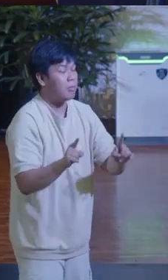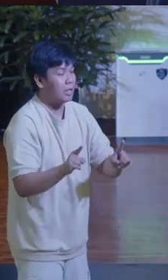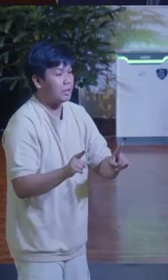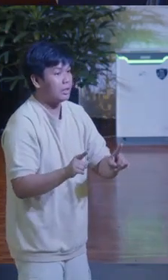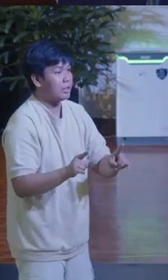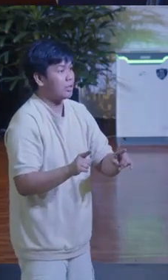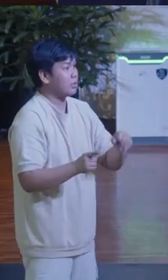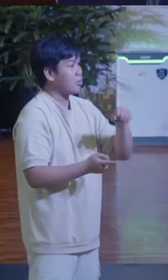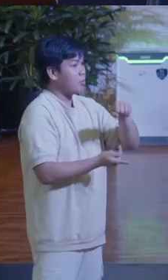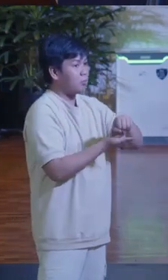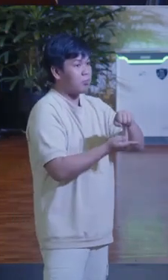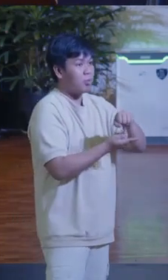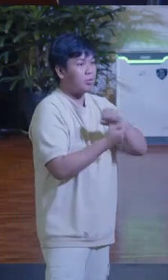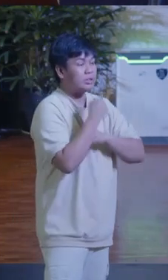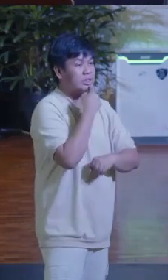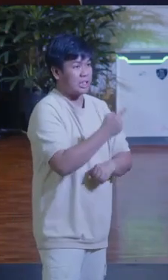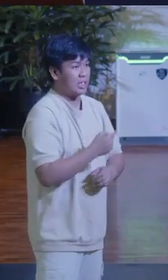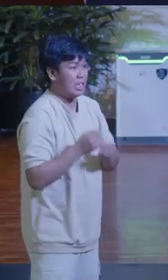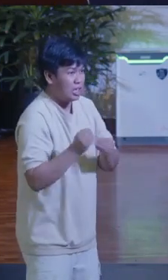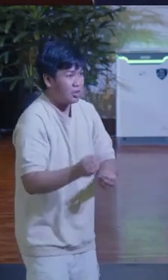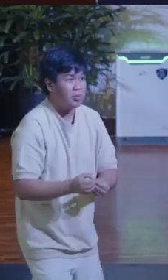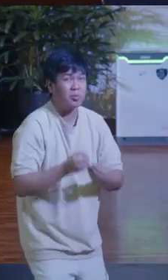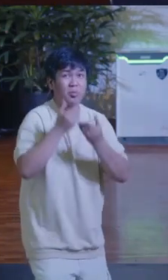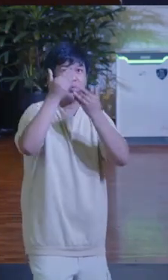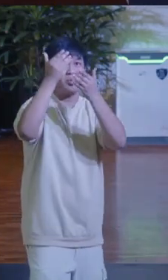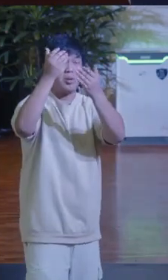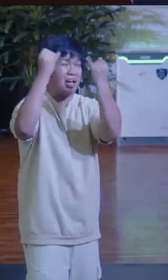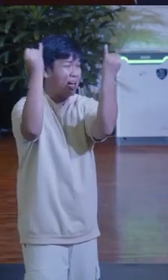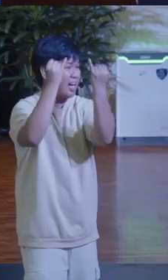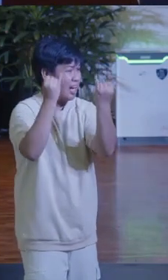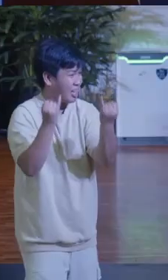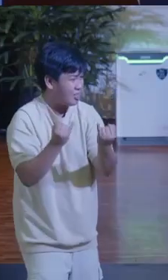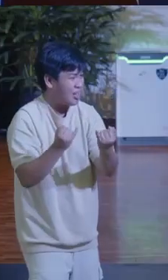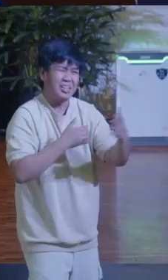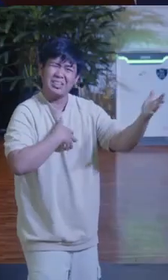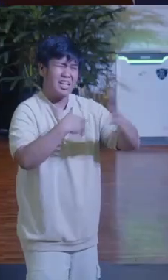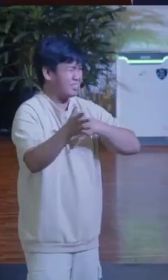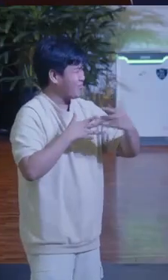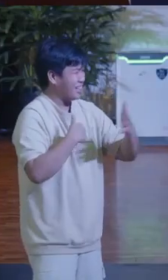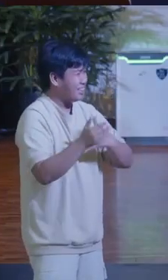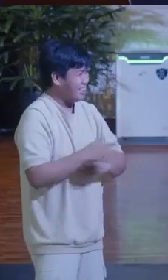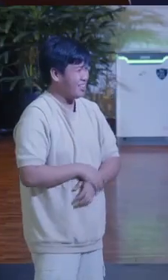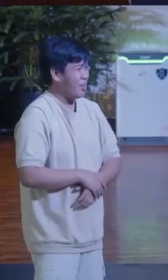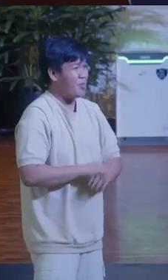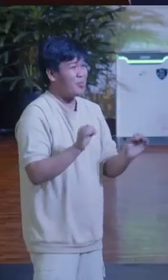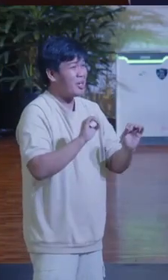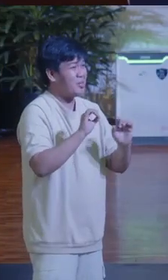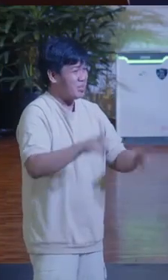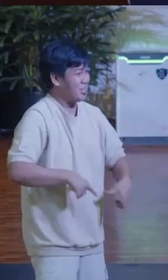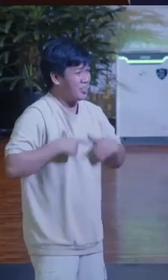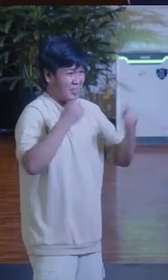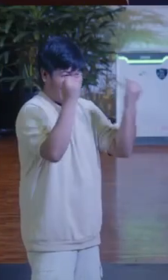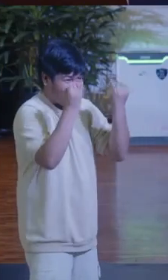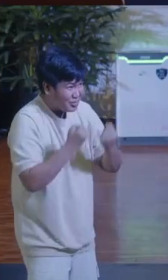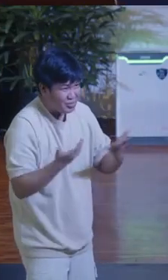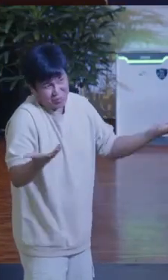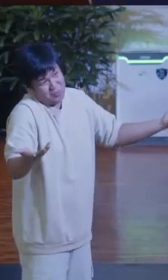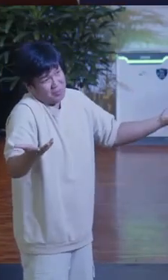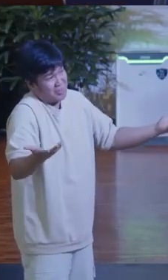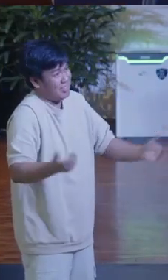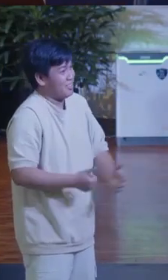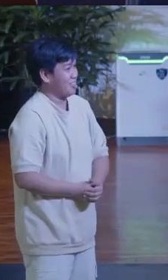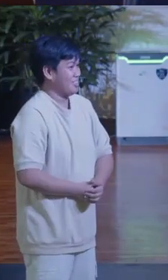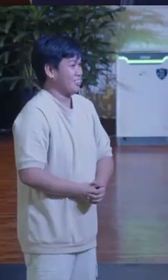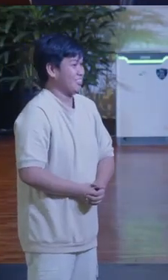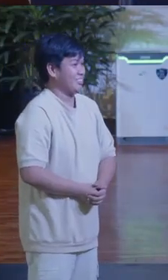pagkain na yon na inialay sa Diyos-Diyusan, wala naman totoong Diyos-Diyusan. Wala naman eh. 1 Corinthians chapter 8,